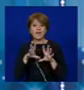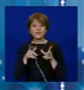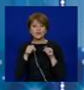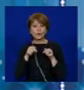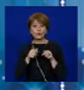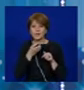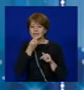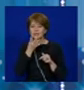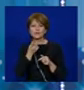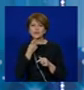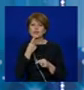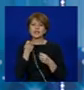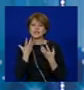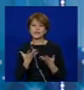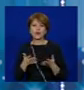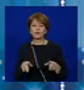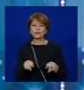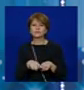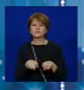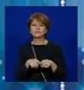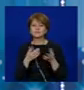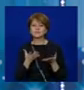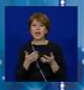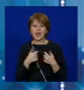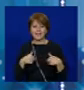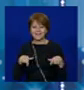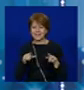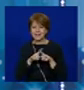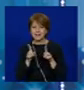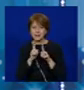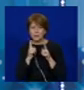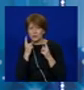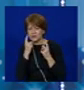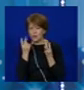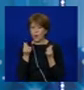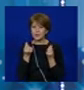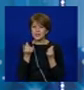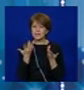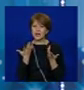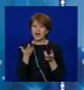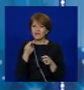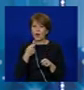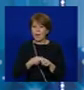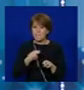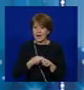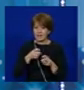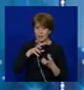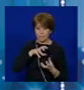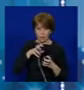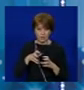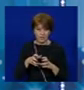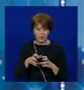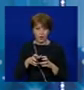защото всъщност ние не можем да оценим какво означава правенето на политика като заедност, а не